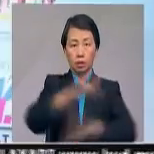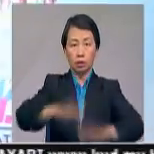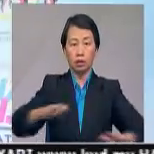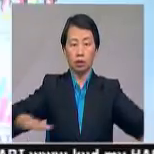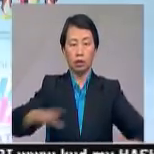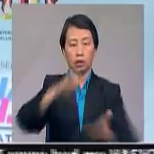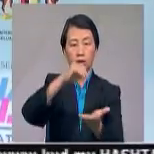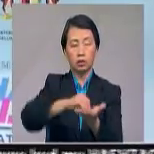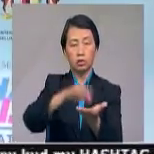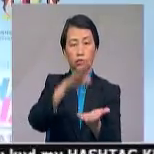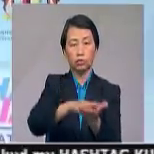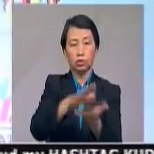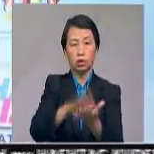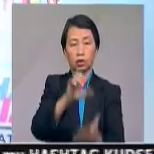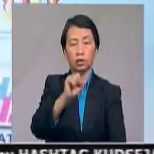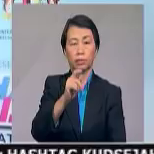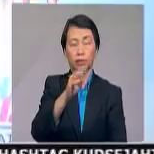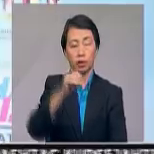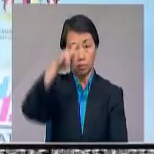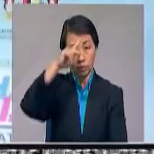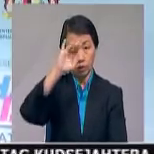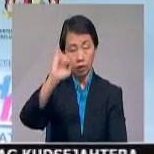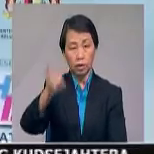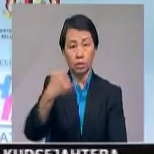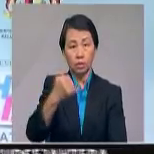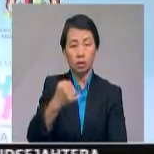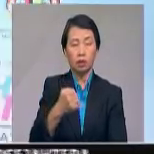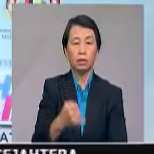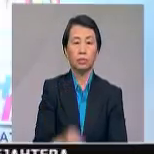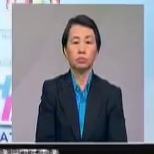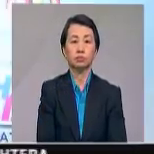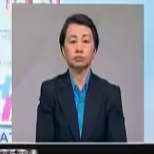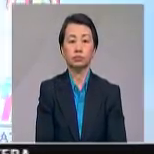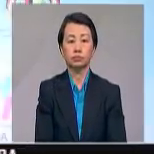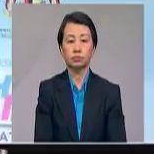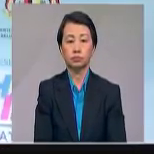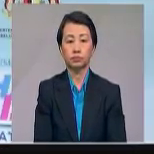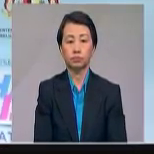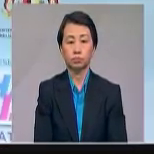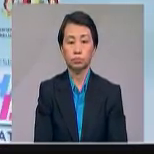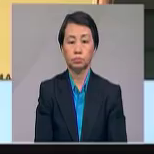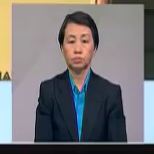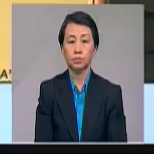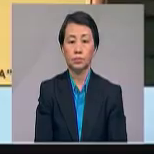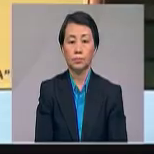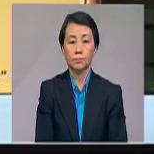di SMK Putrajaya Presiden 81.